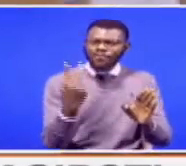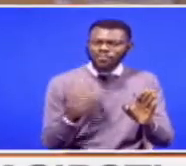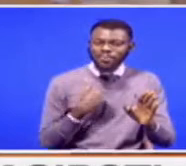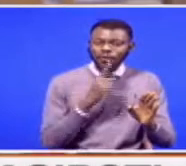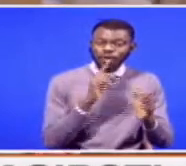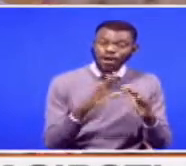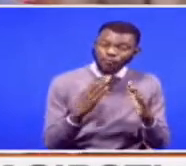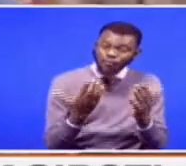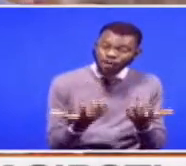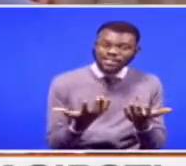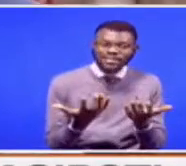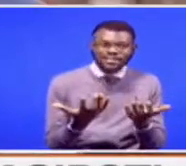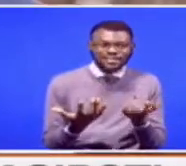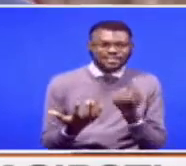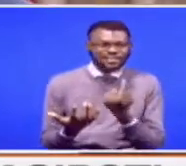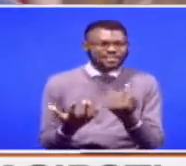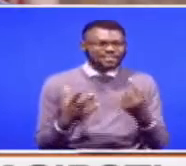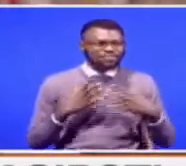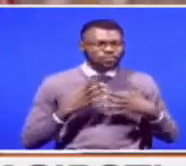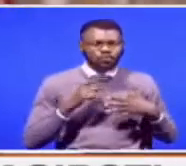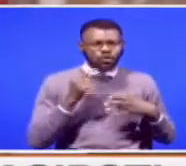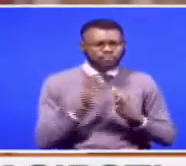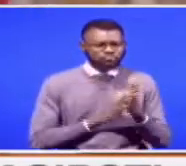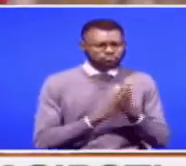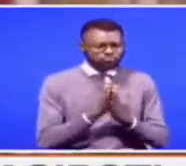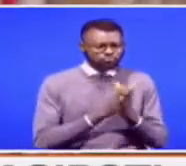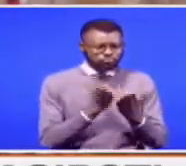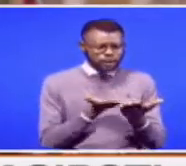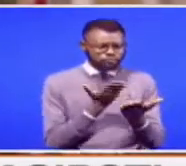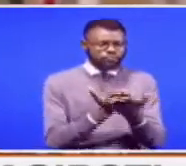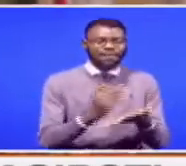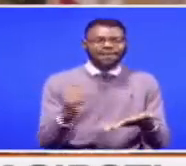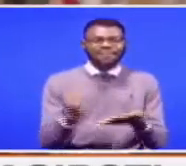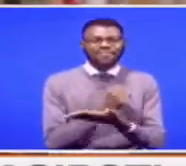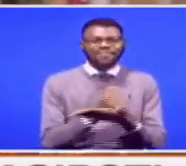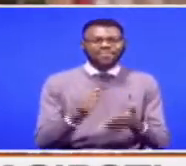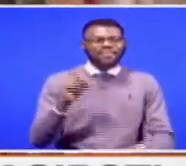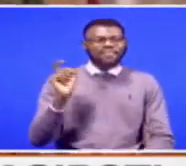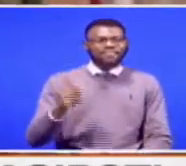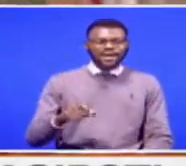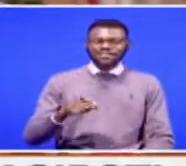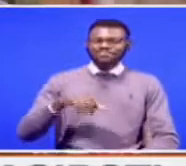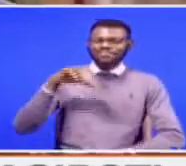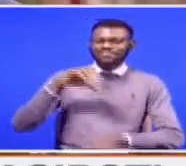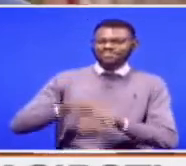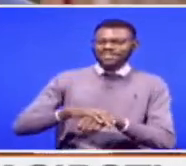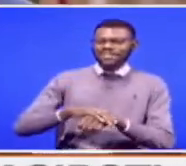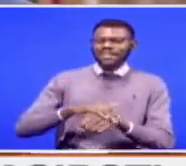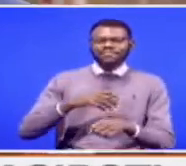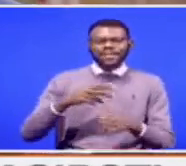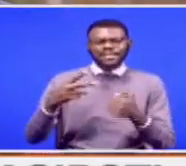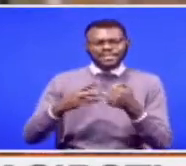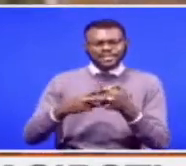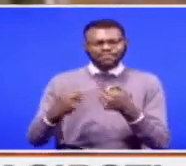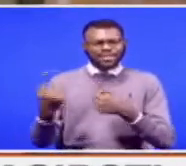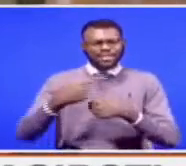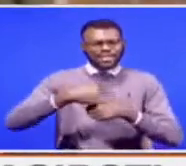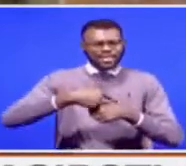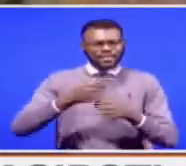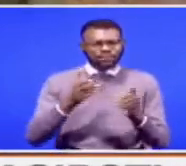is every applicant of a passport must receive it within 7 working